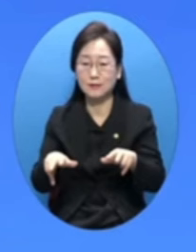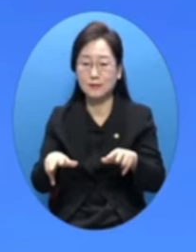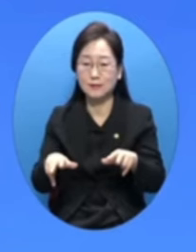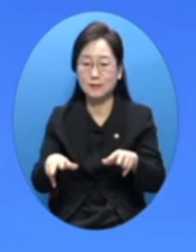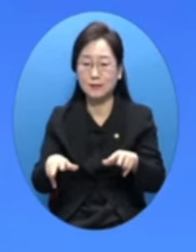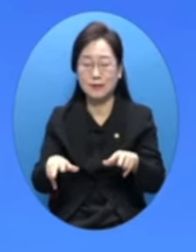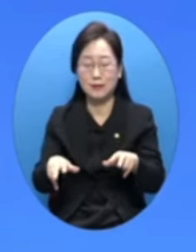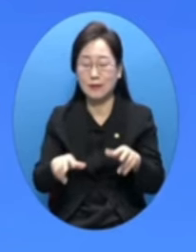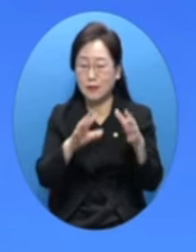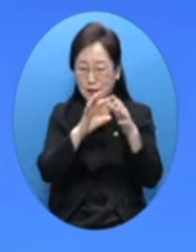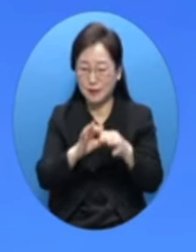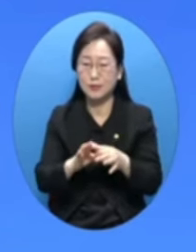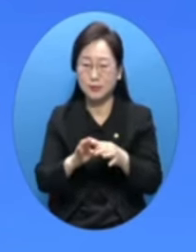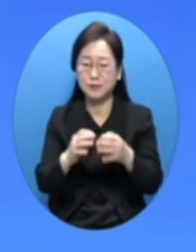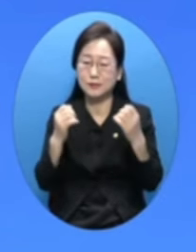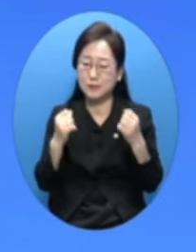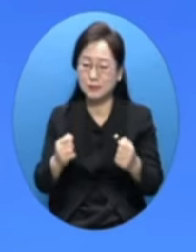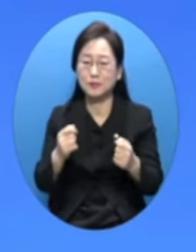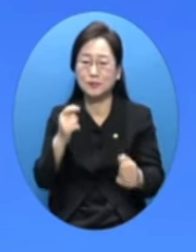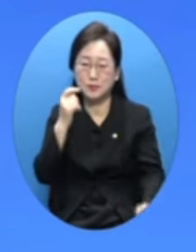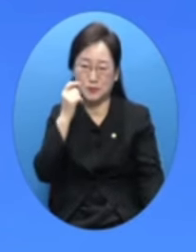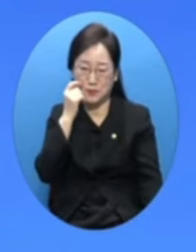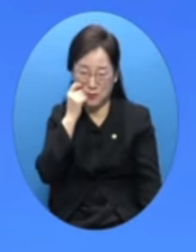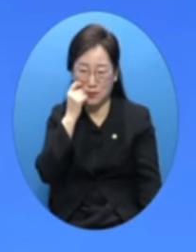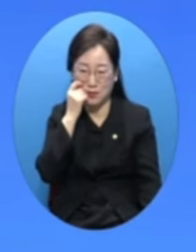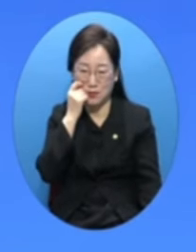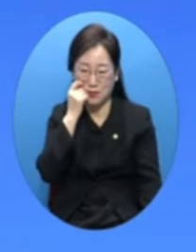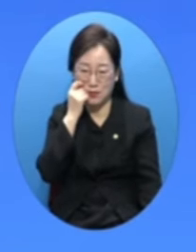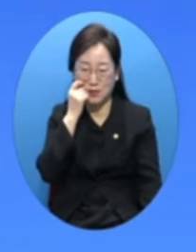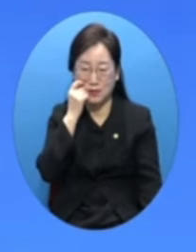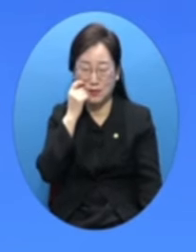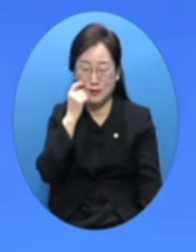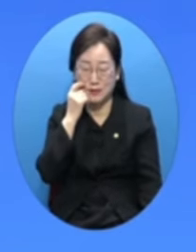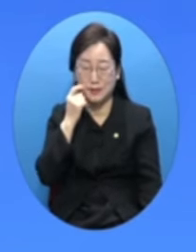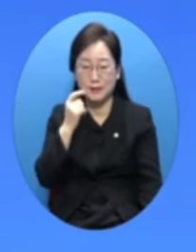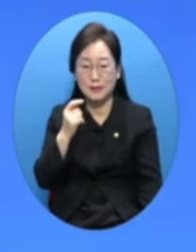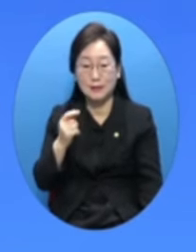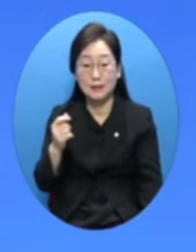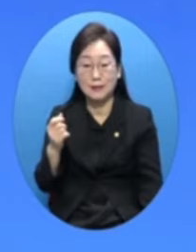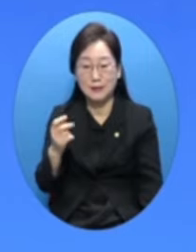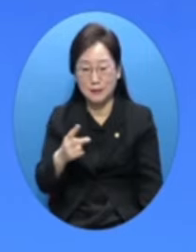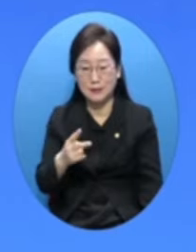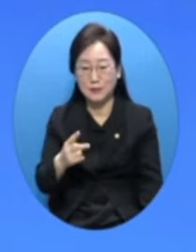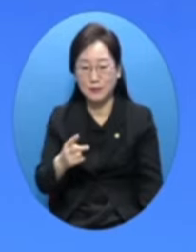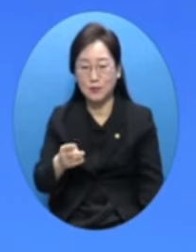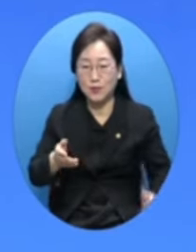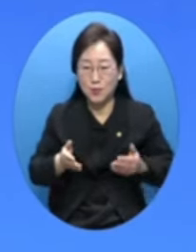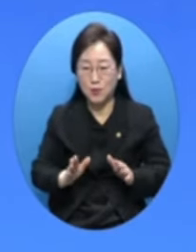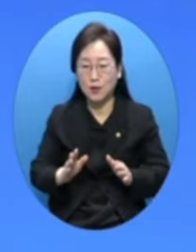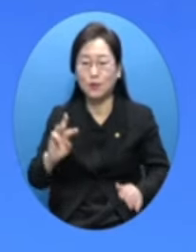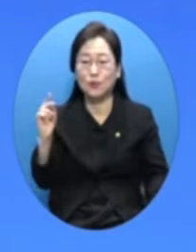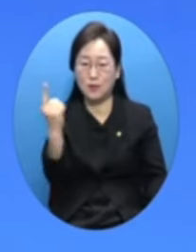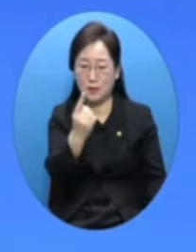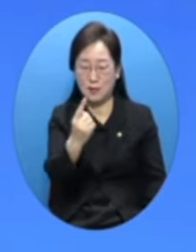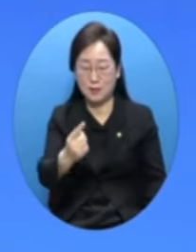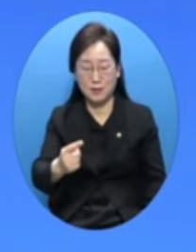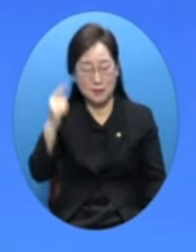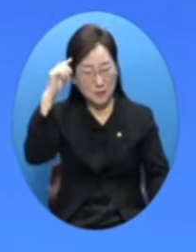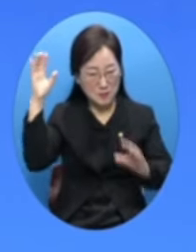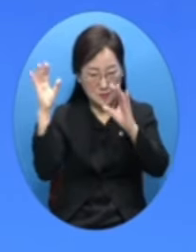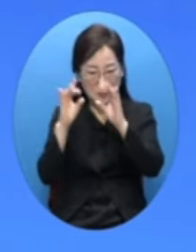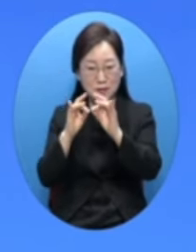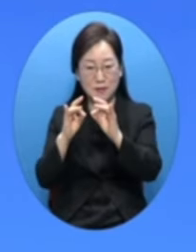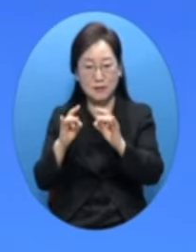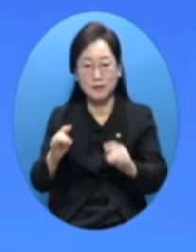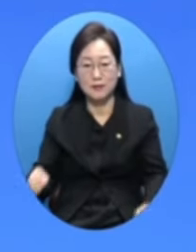여기서 더 이상 이곳에 간호사로 일하기가 어려우니 고으로 돌아갑시다. 그래서